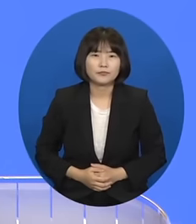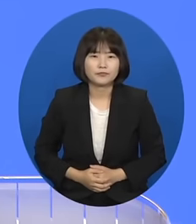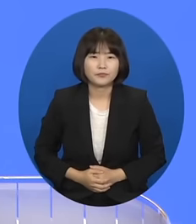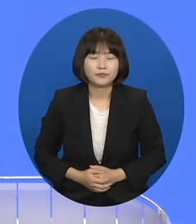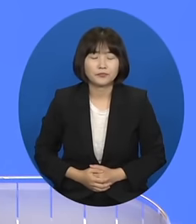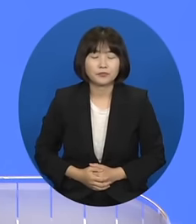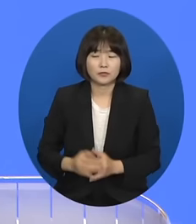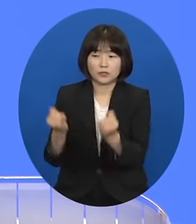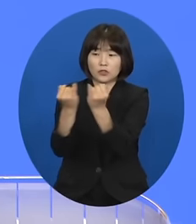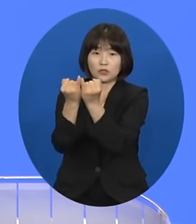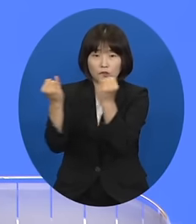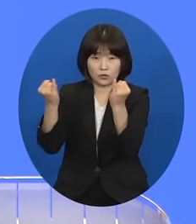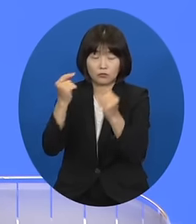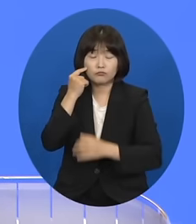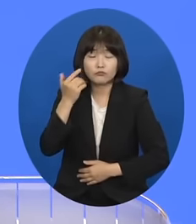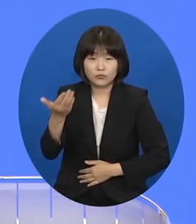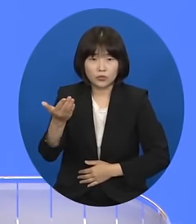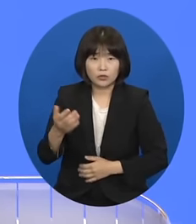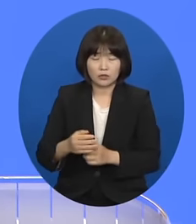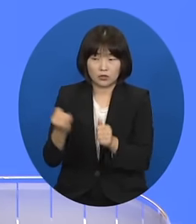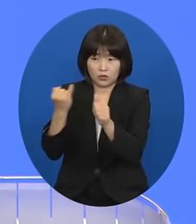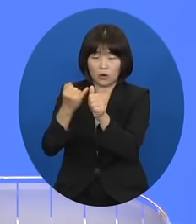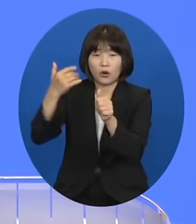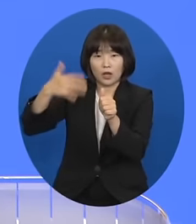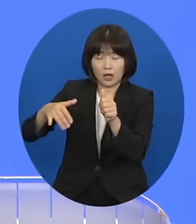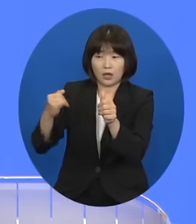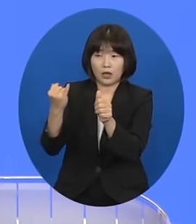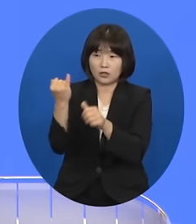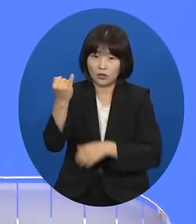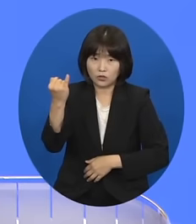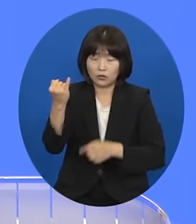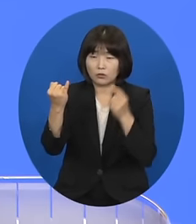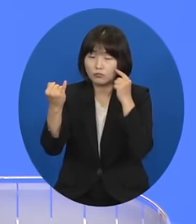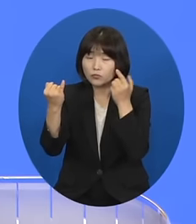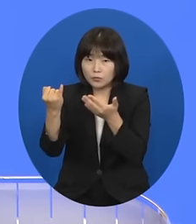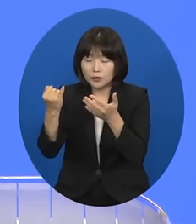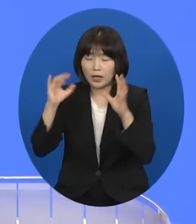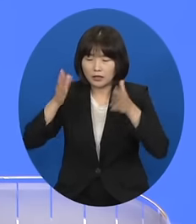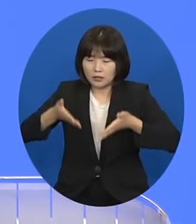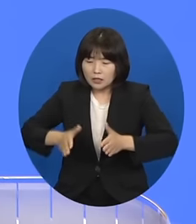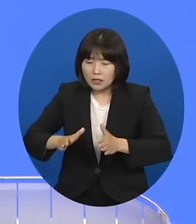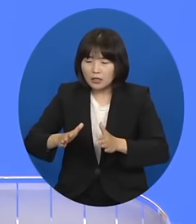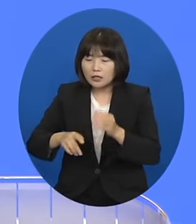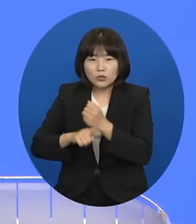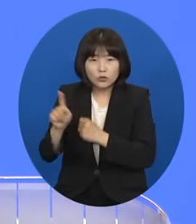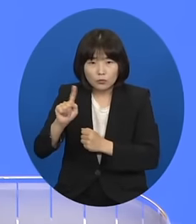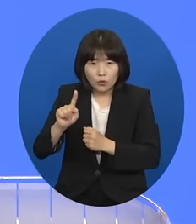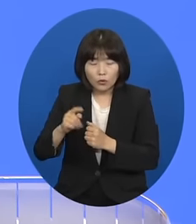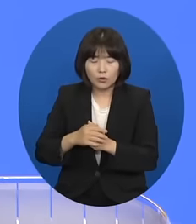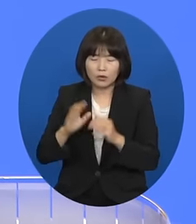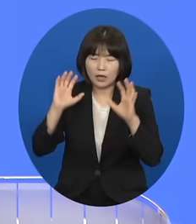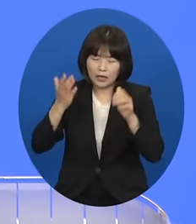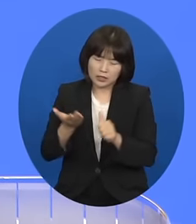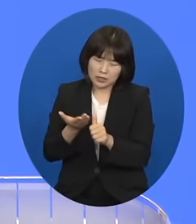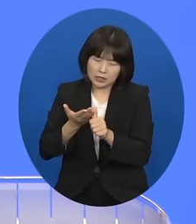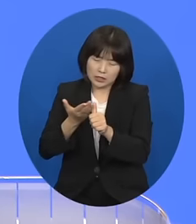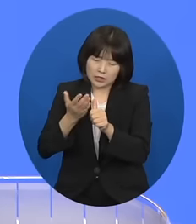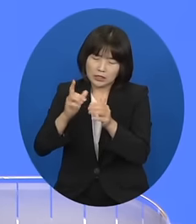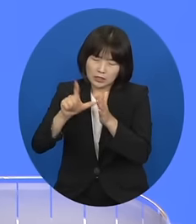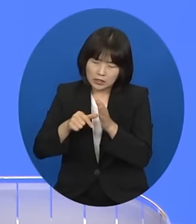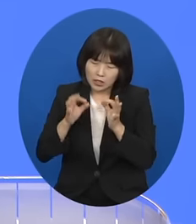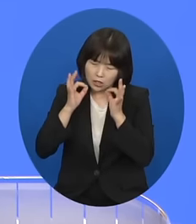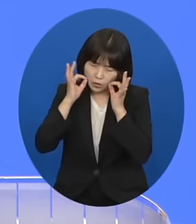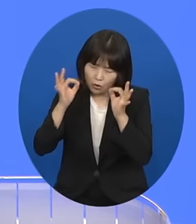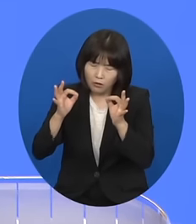여성들에게 물었습니다. 미혼 여성에게는 자녀를 고려하지 않는 이유가 무엇입니까? 육아에 드는 개인적 시간과 노력을